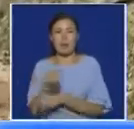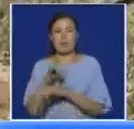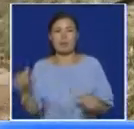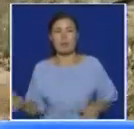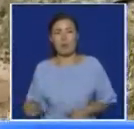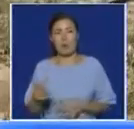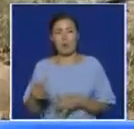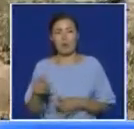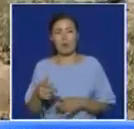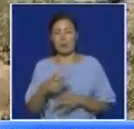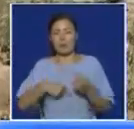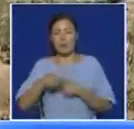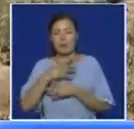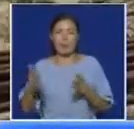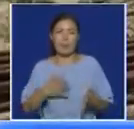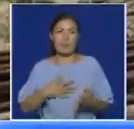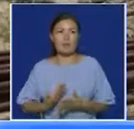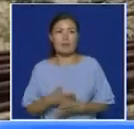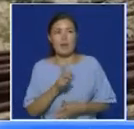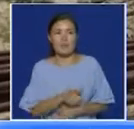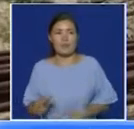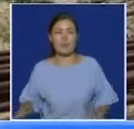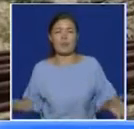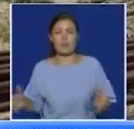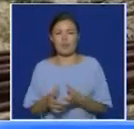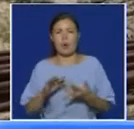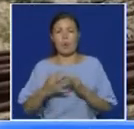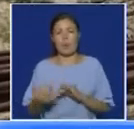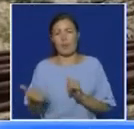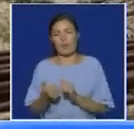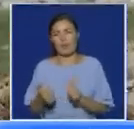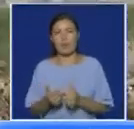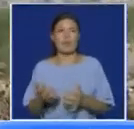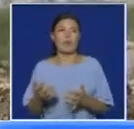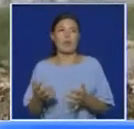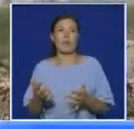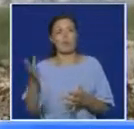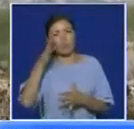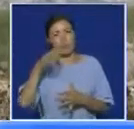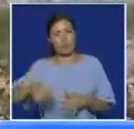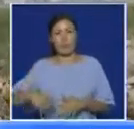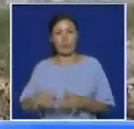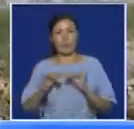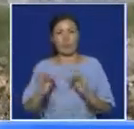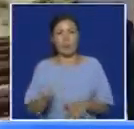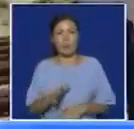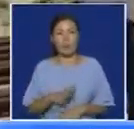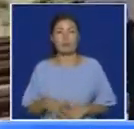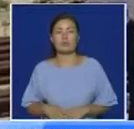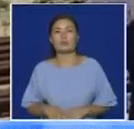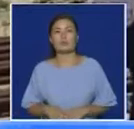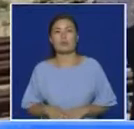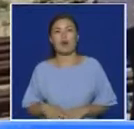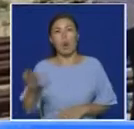төрт түлігін түлетіп отыр. Сондықтан белсенді азаматтар жұмылып, ауыл маңынан мал суаруға арналған құдық салып берді. Ауыл